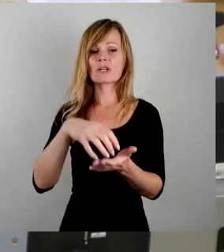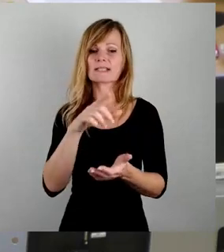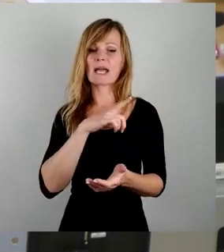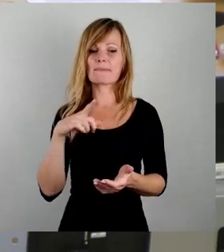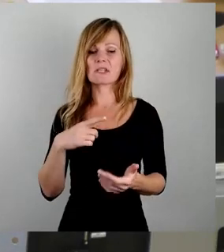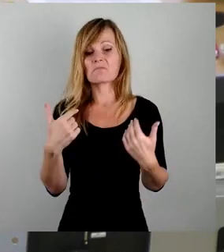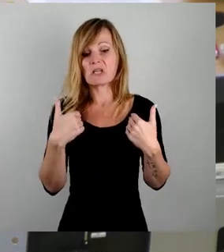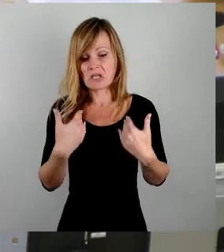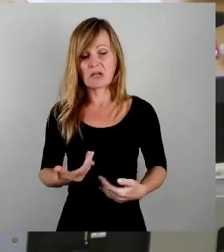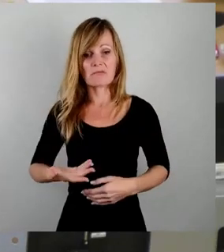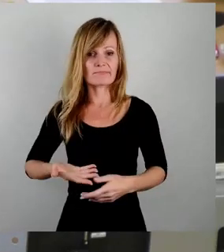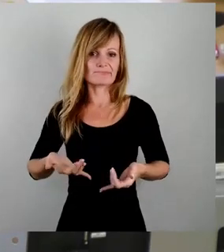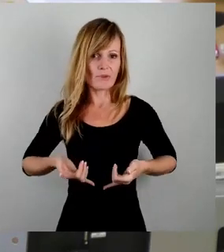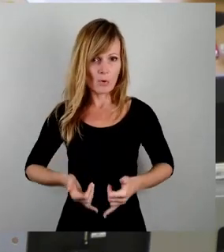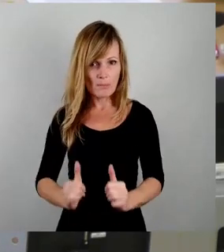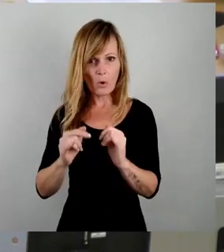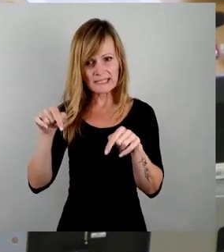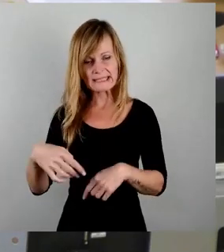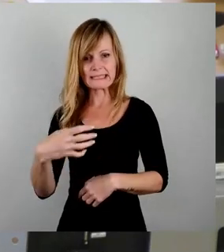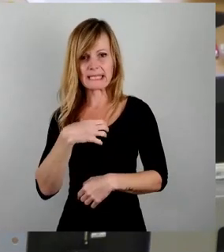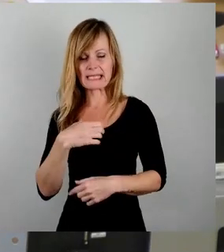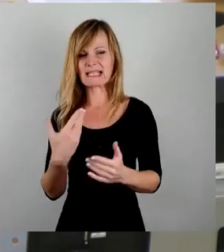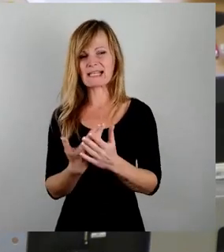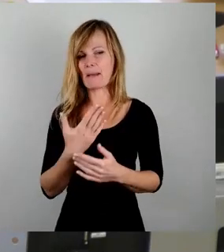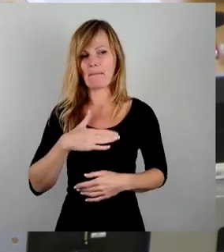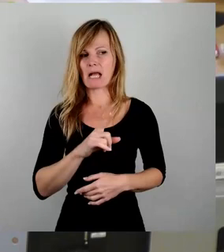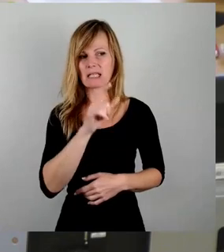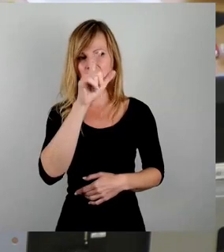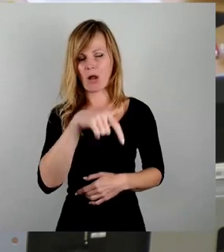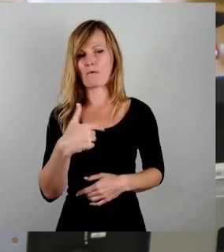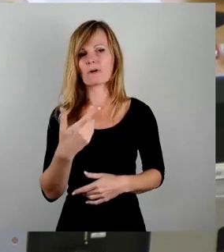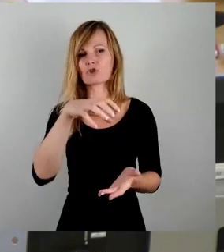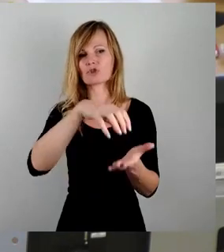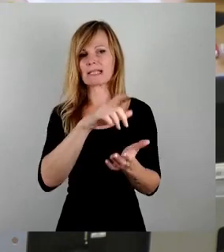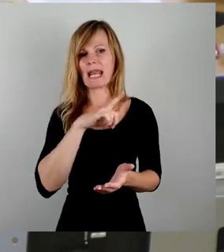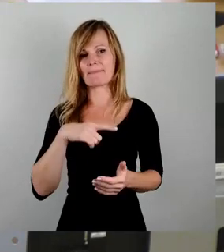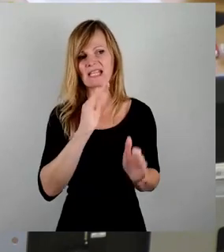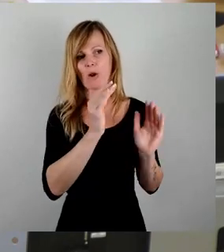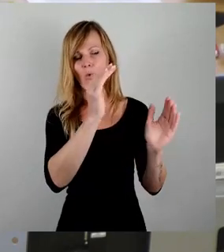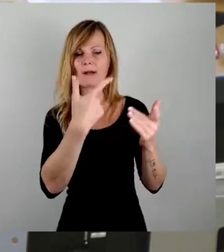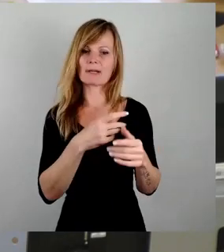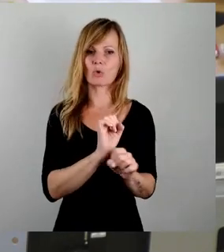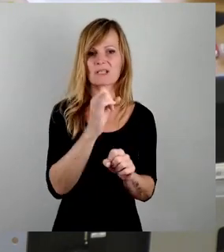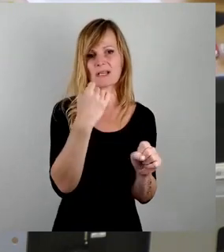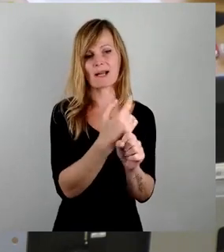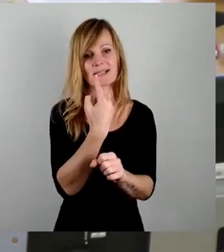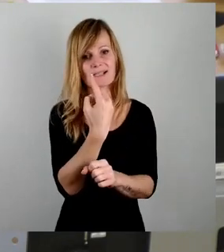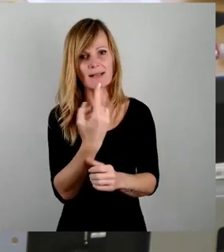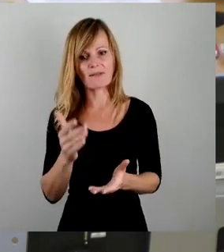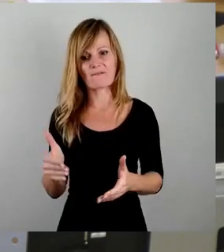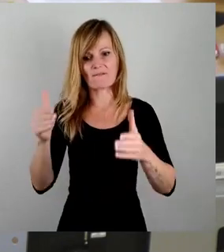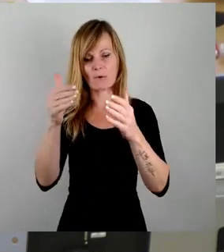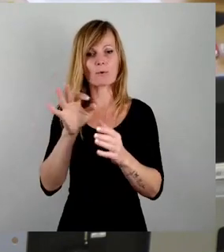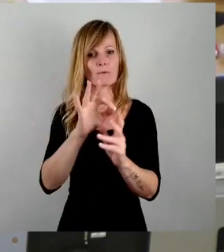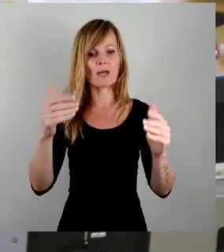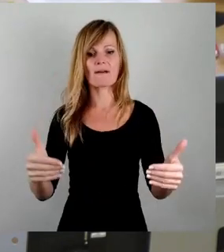lobe ungern die Stadt Leipzig, glaube ich, aber mache es trotzdem, die haben einen Fonds aufgelegt, um Fassaden zu begrünen. Fassaden